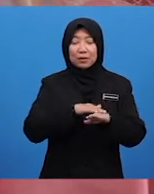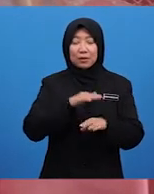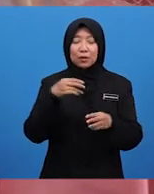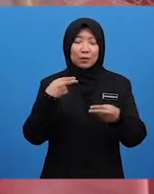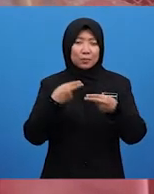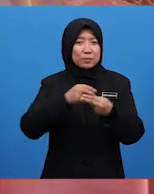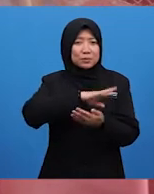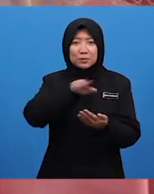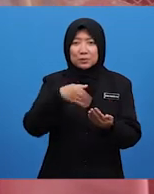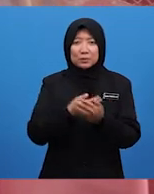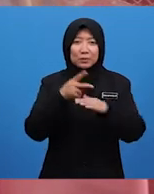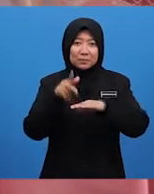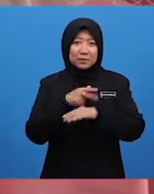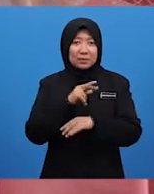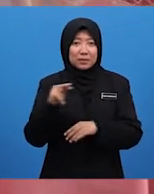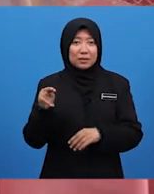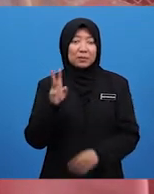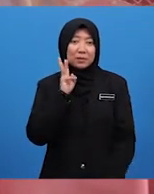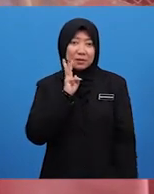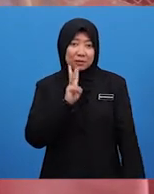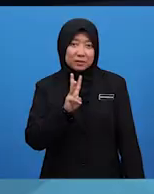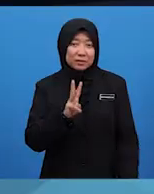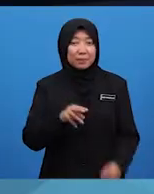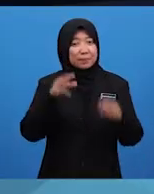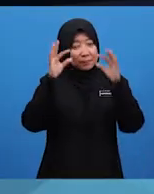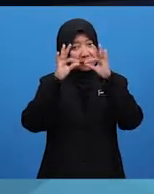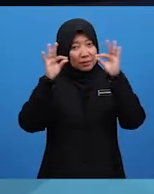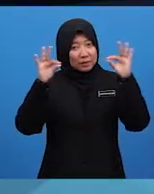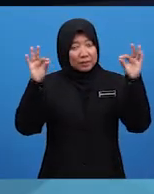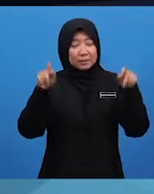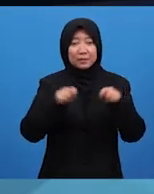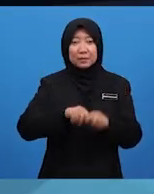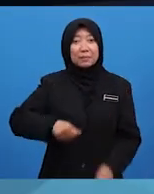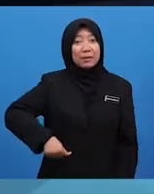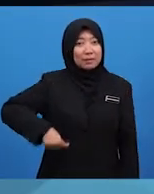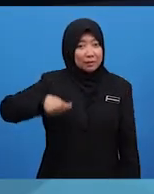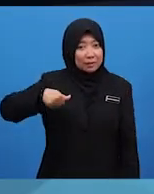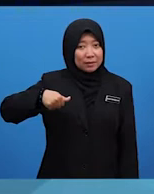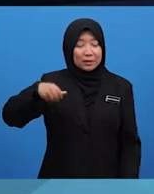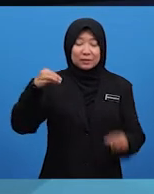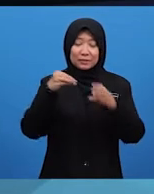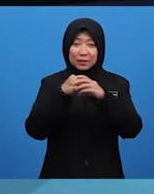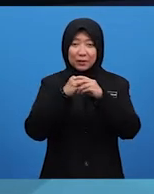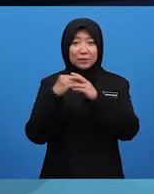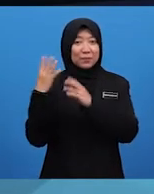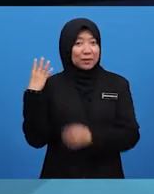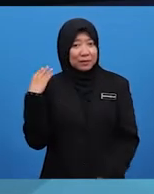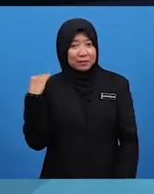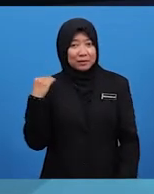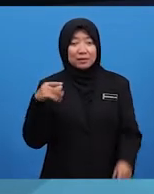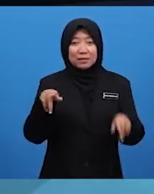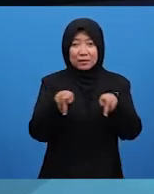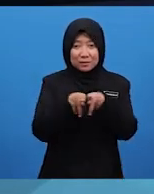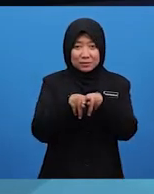semua pakaian wanita, barang perhiasan seperti beg tangan, sarung bantal,